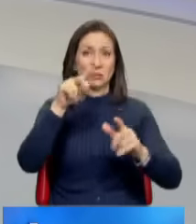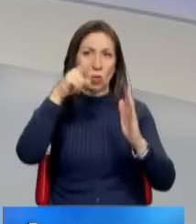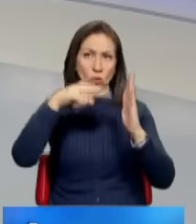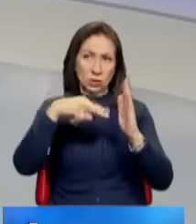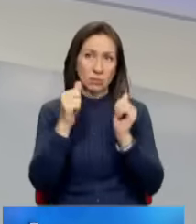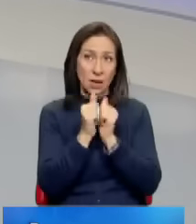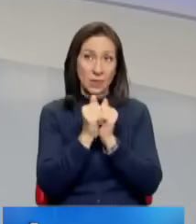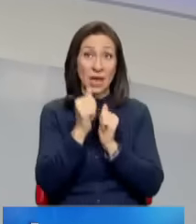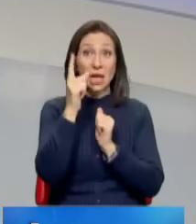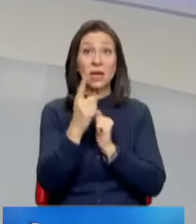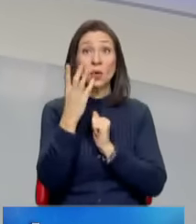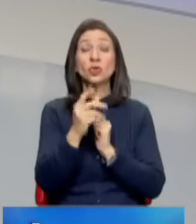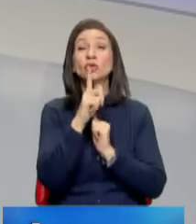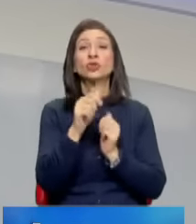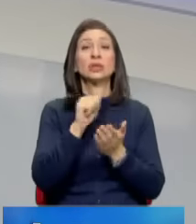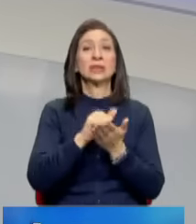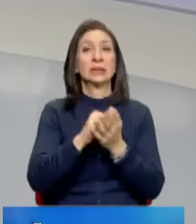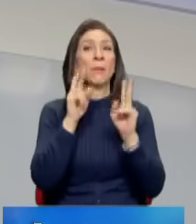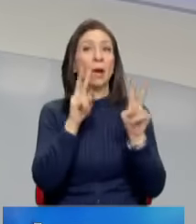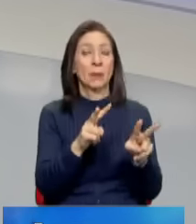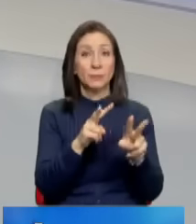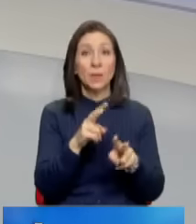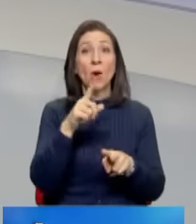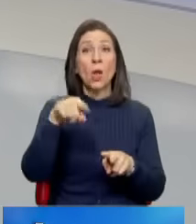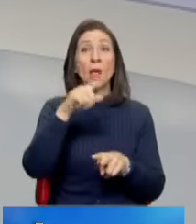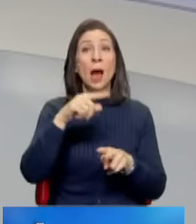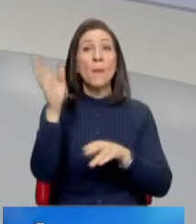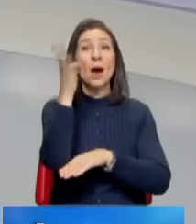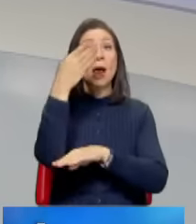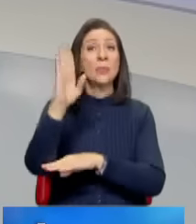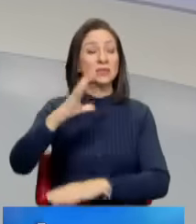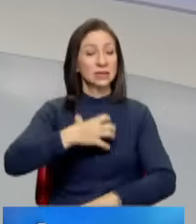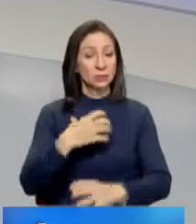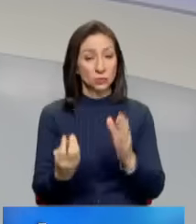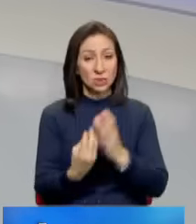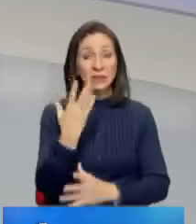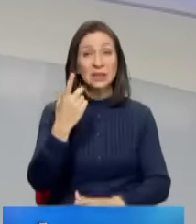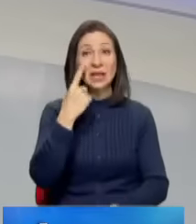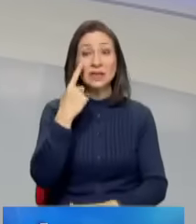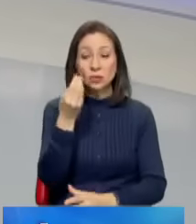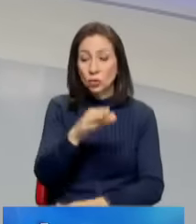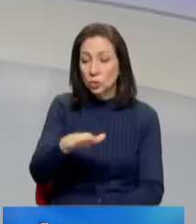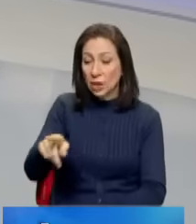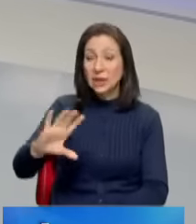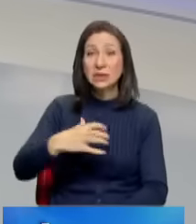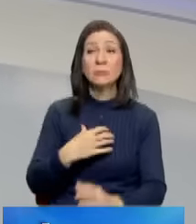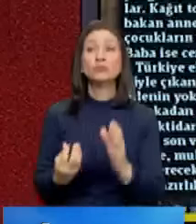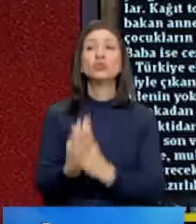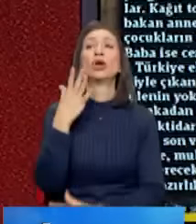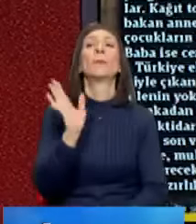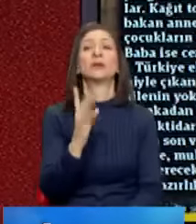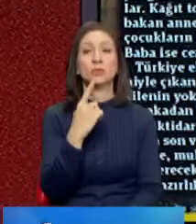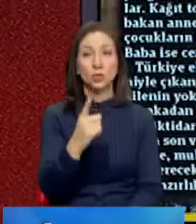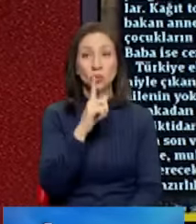okuyacağız birlikte. İlk olarak Sözcü gazetesine bakalım. Onlar bayrağımıza sahip çıktı, devlet çocuklarına sahip çıkamadı